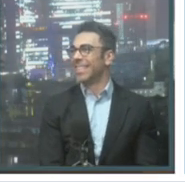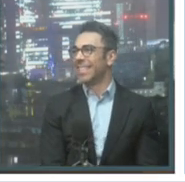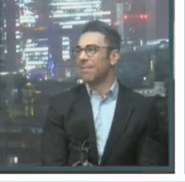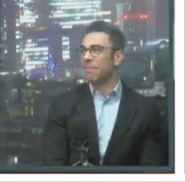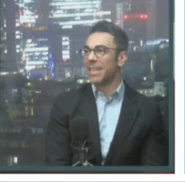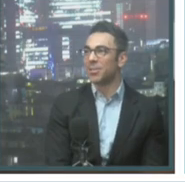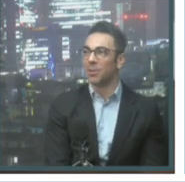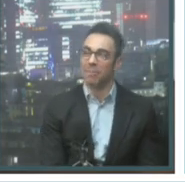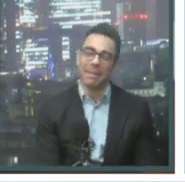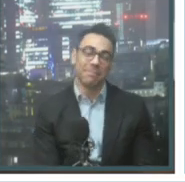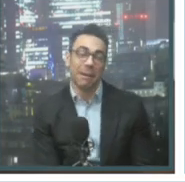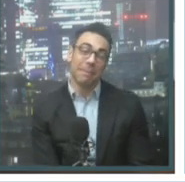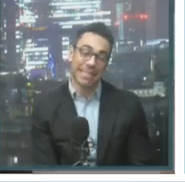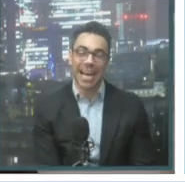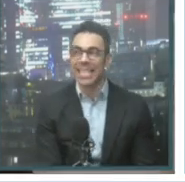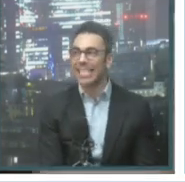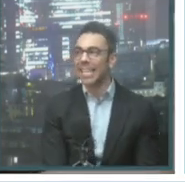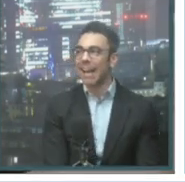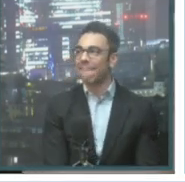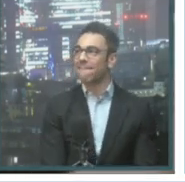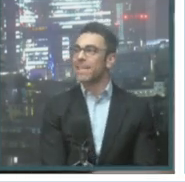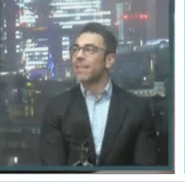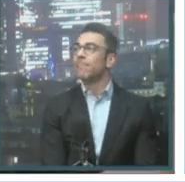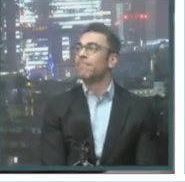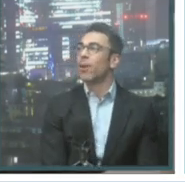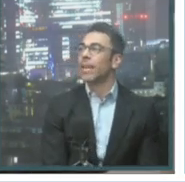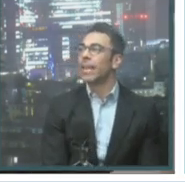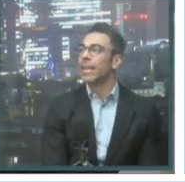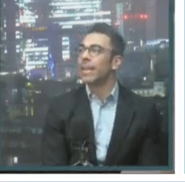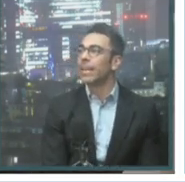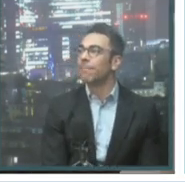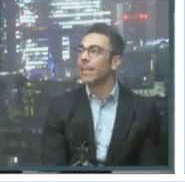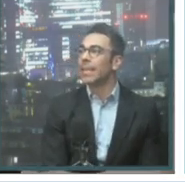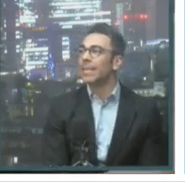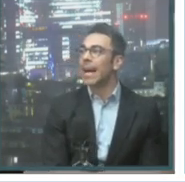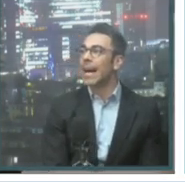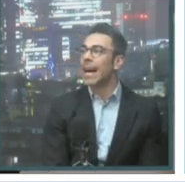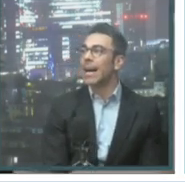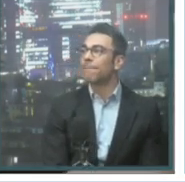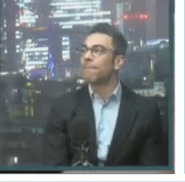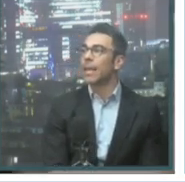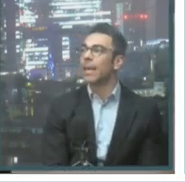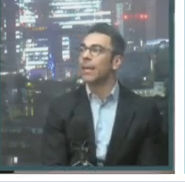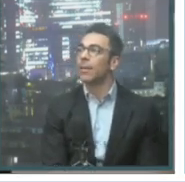all'aperto ma far maturare salari noi mirada